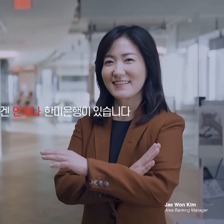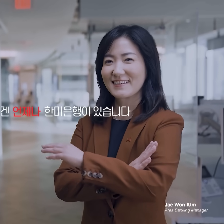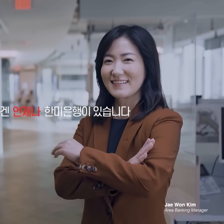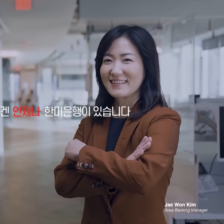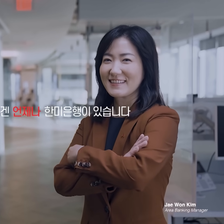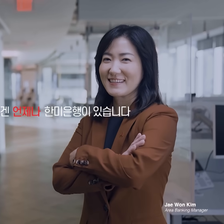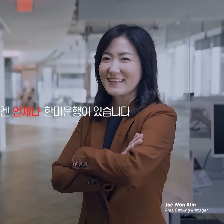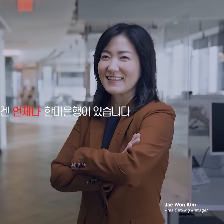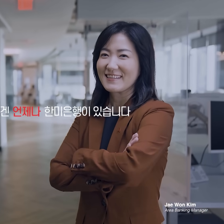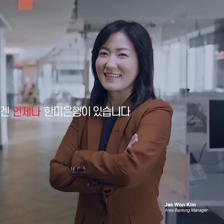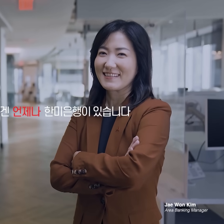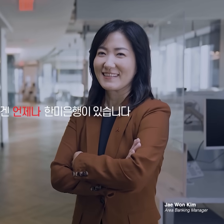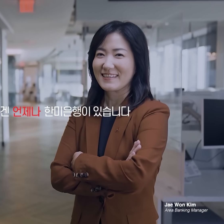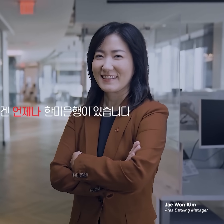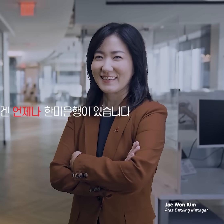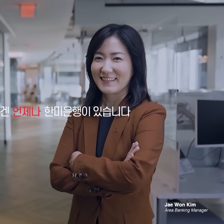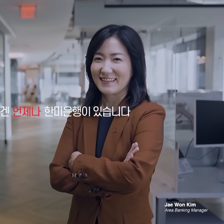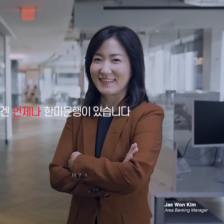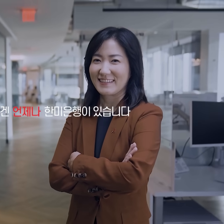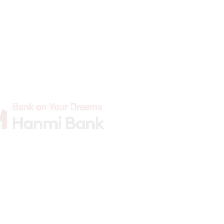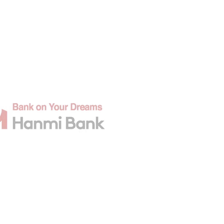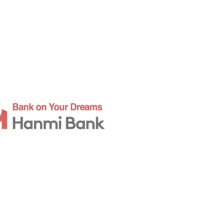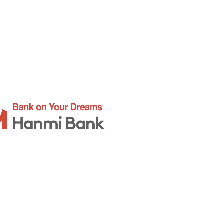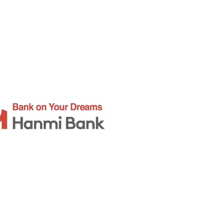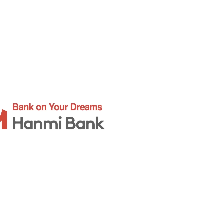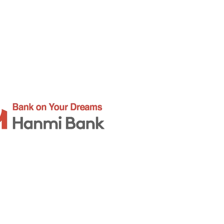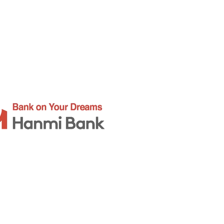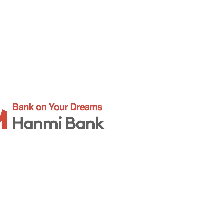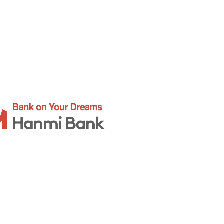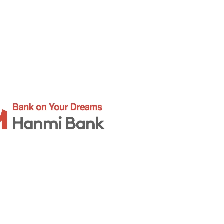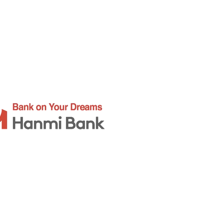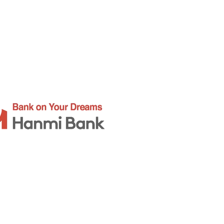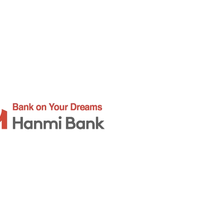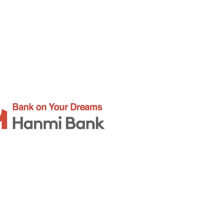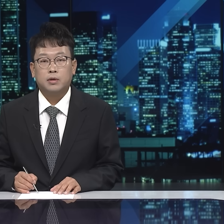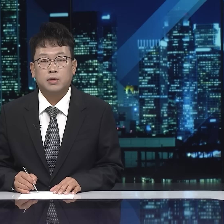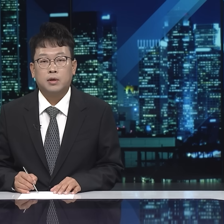언제나 한미은행이 있습니다. Bank on your dreams.